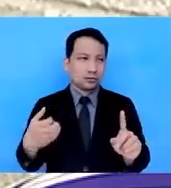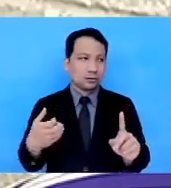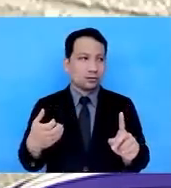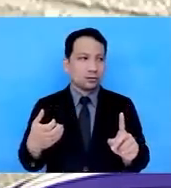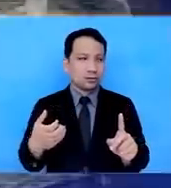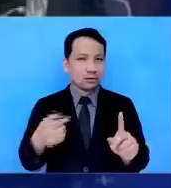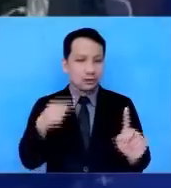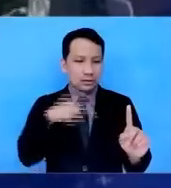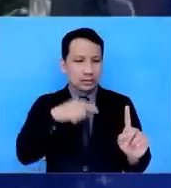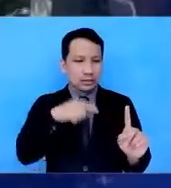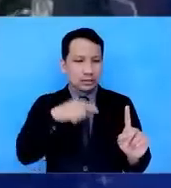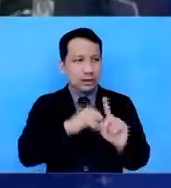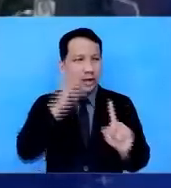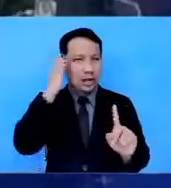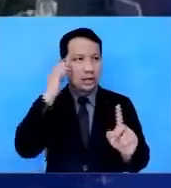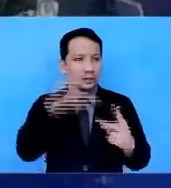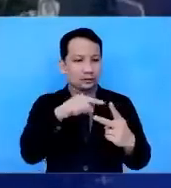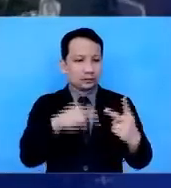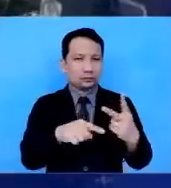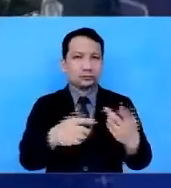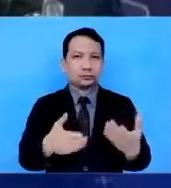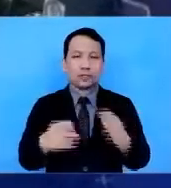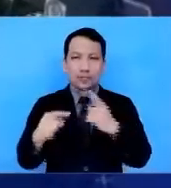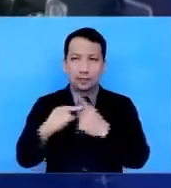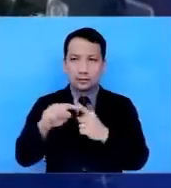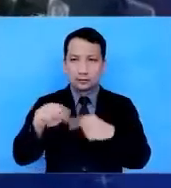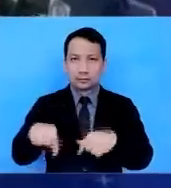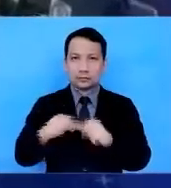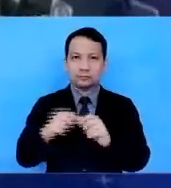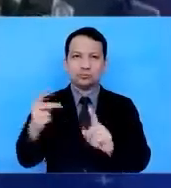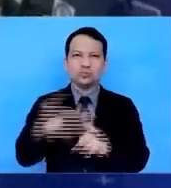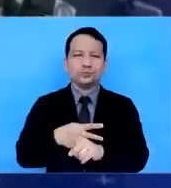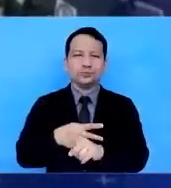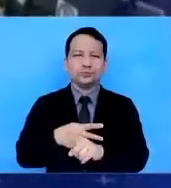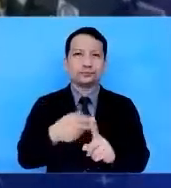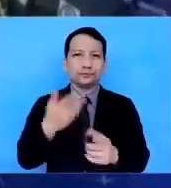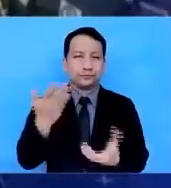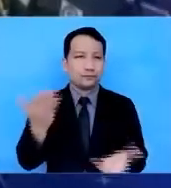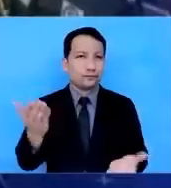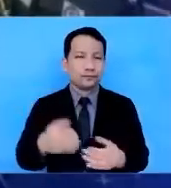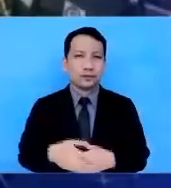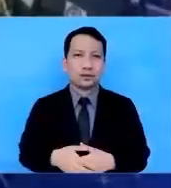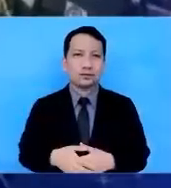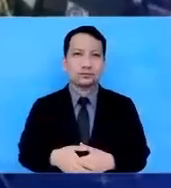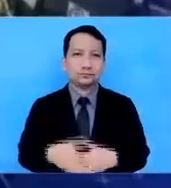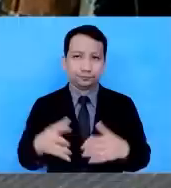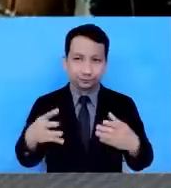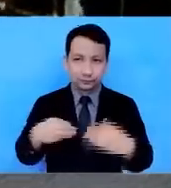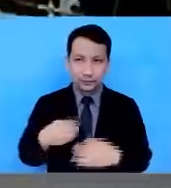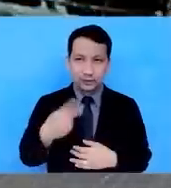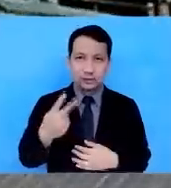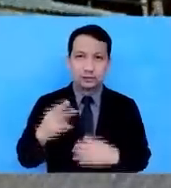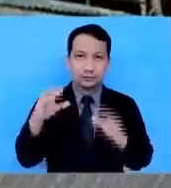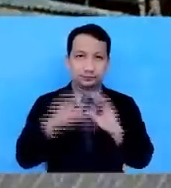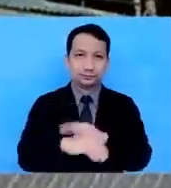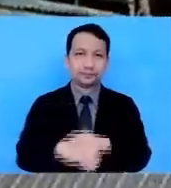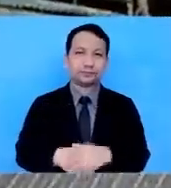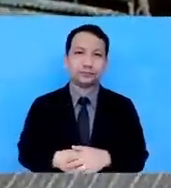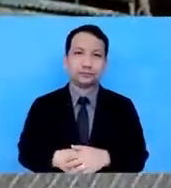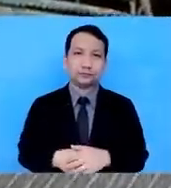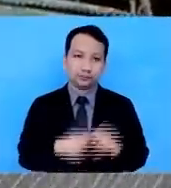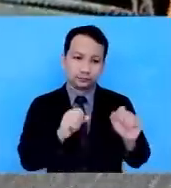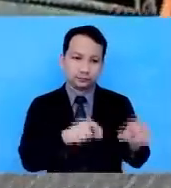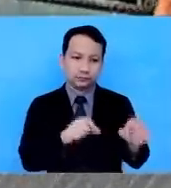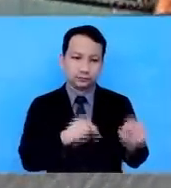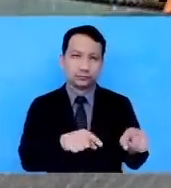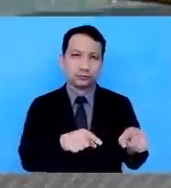nakakilala doon sa suspect. Positibong kinilala ng biktima ang mga suspect. Umami naman ang dalawa sa krimen. Benenta raw nila ang